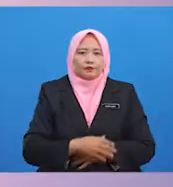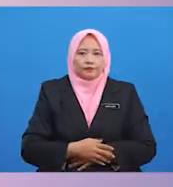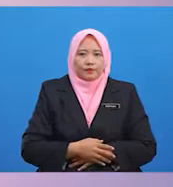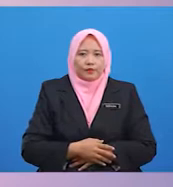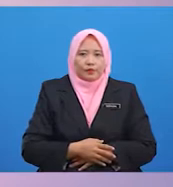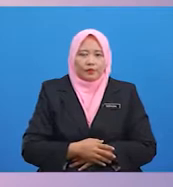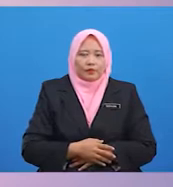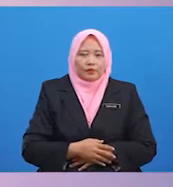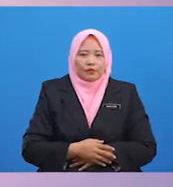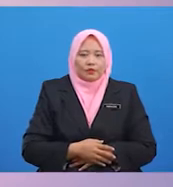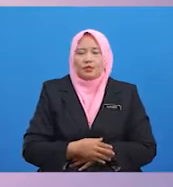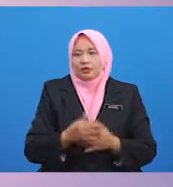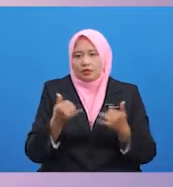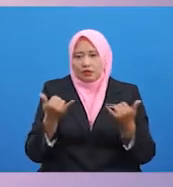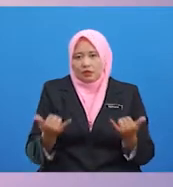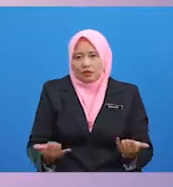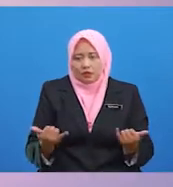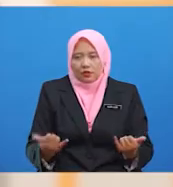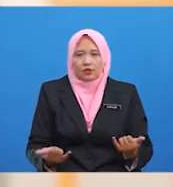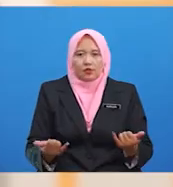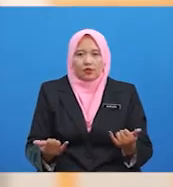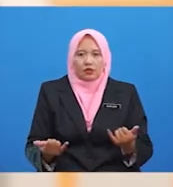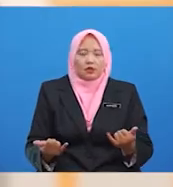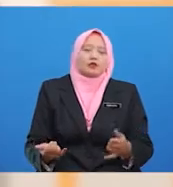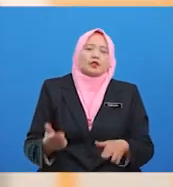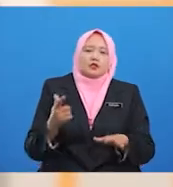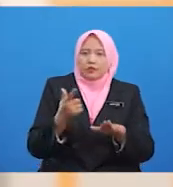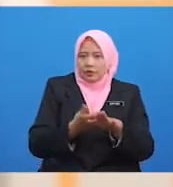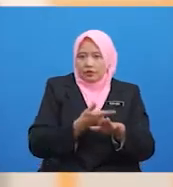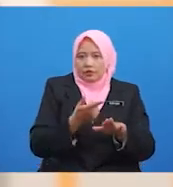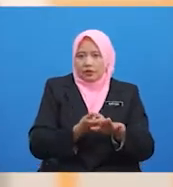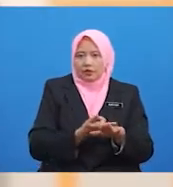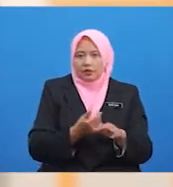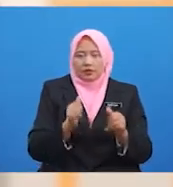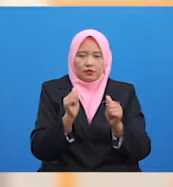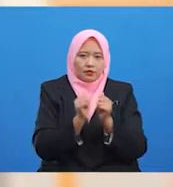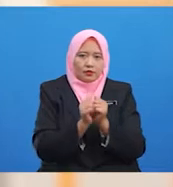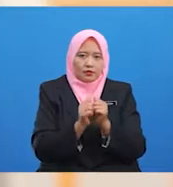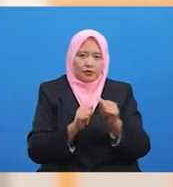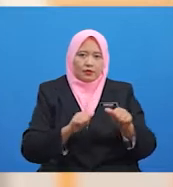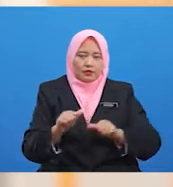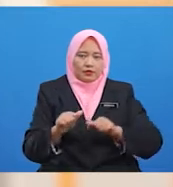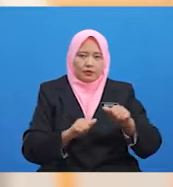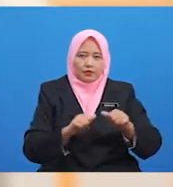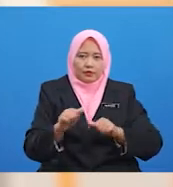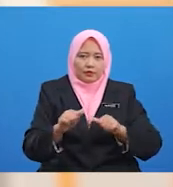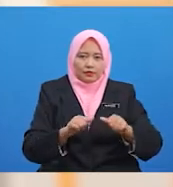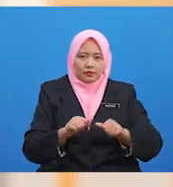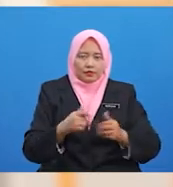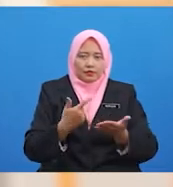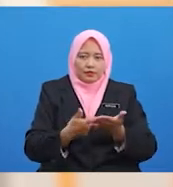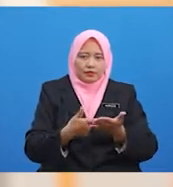Baiklah murid-murid, sekarang mari kita uji minda murid-murid dengan aktiviti yang akan